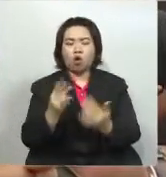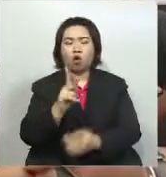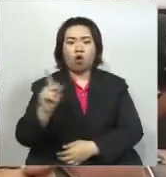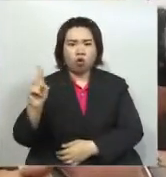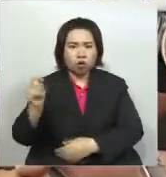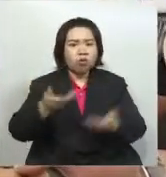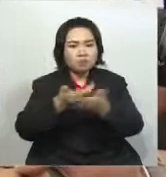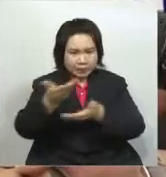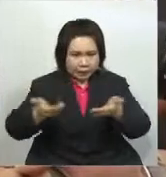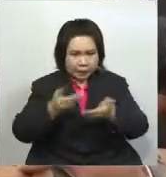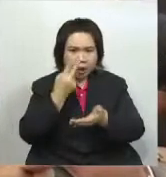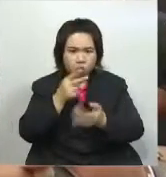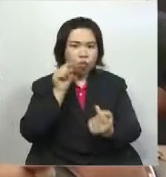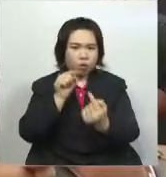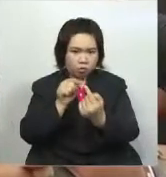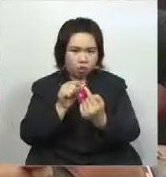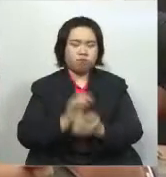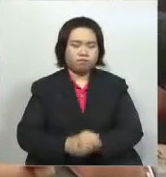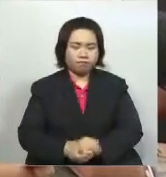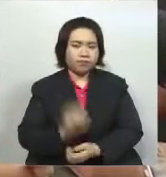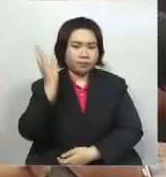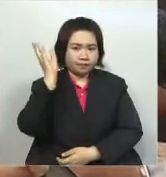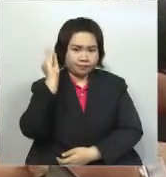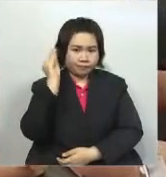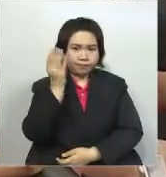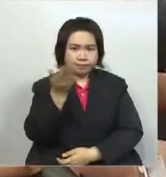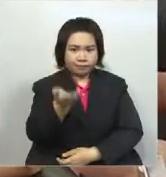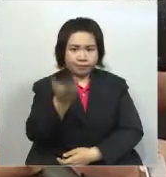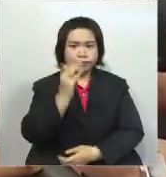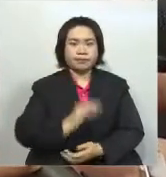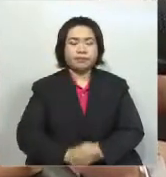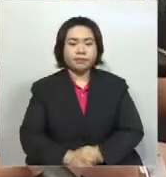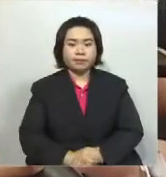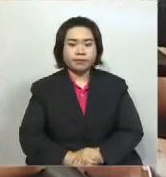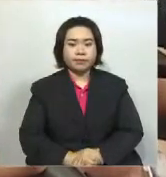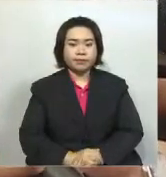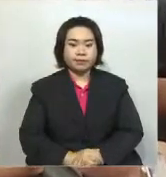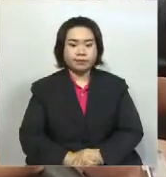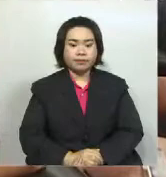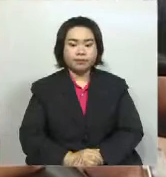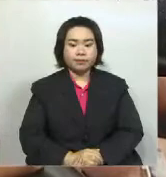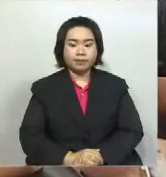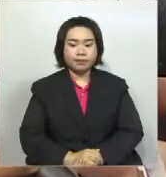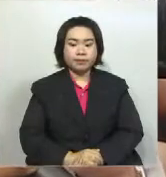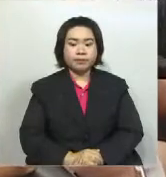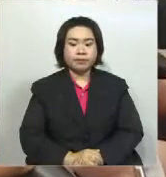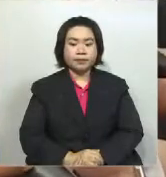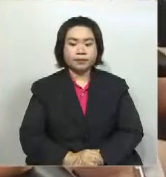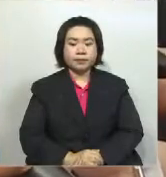เป็นผู้พิจารณาความเหมาะสมฟังการชี้แจงประเด็นนี้เพิ่มเติมจากรัฐมนตรีว่าการกระทรวงมหาดไทย